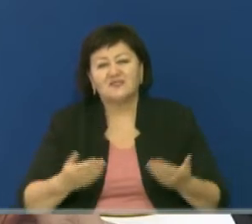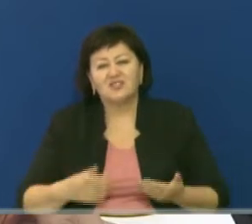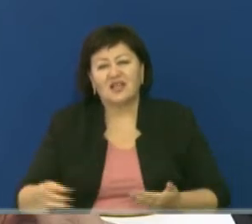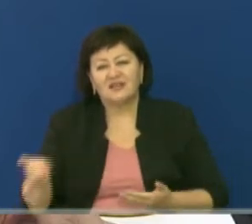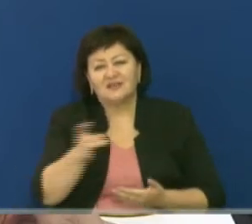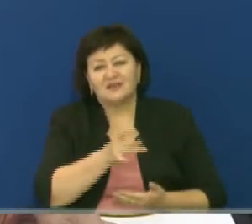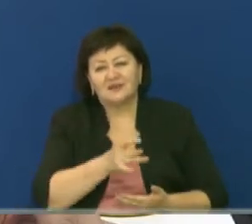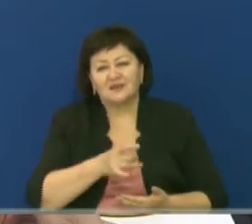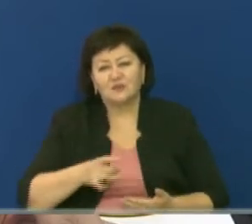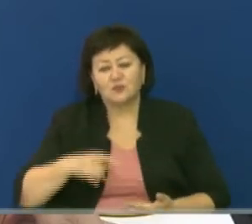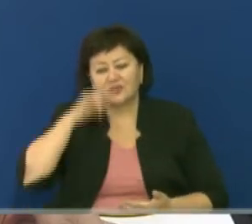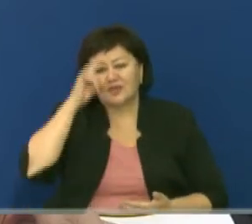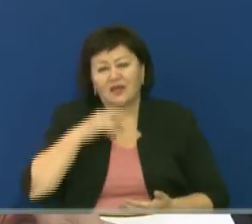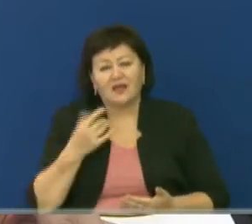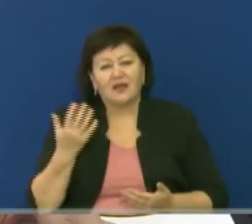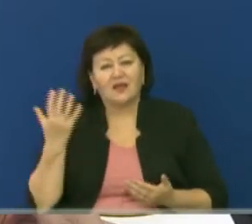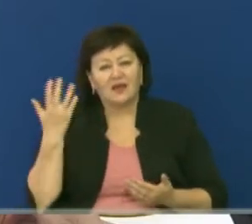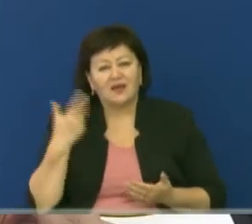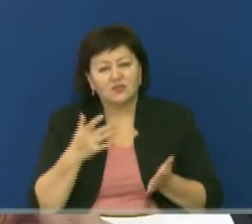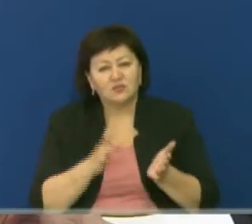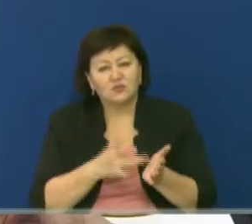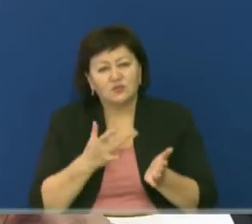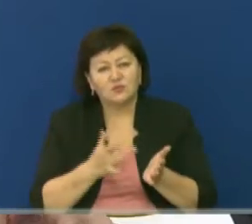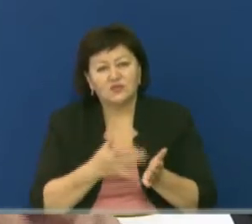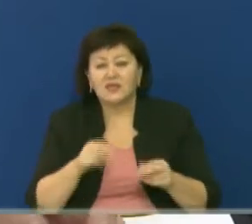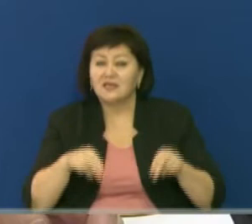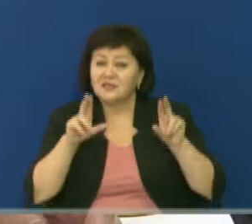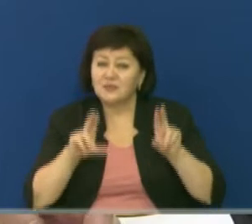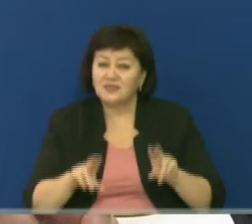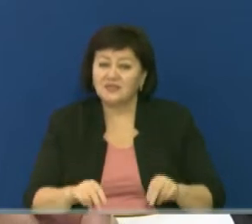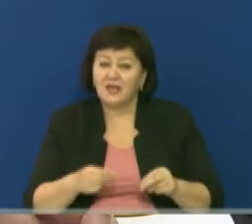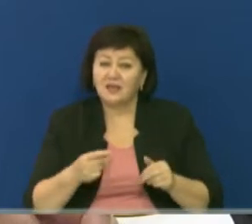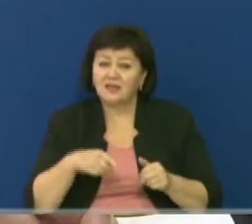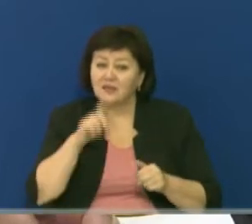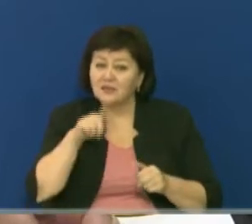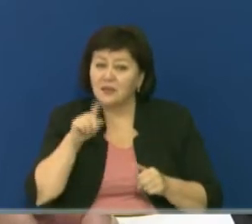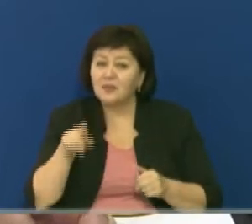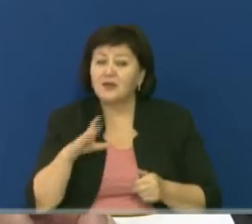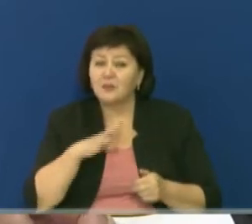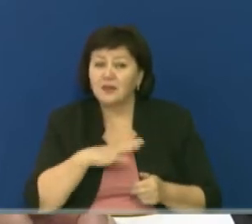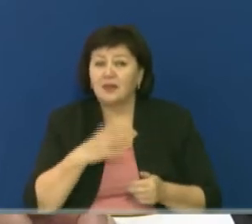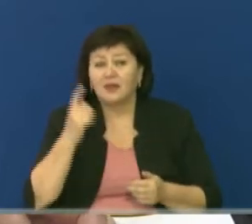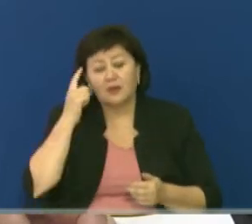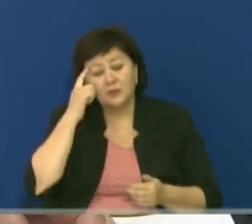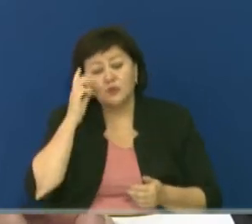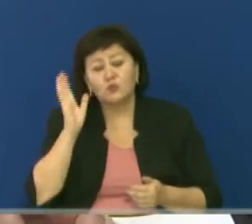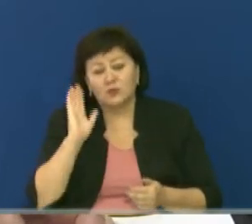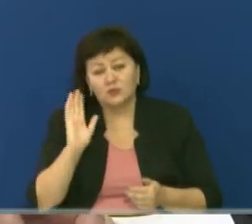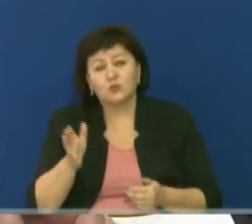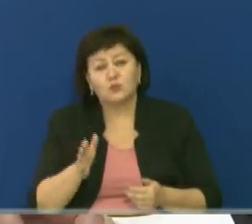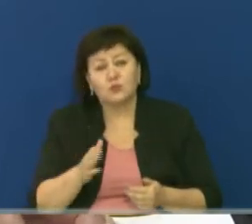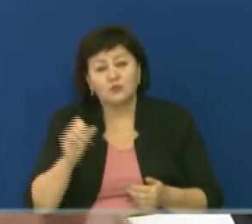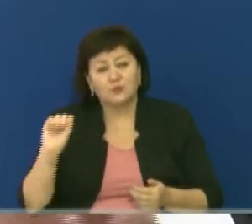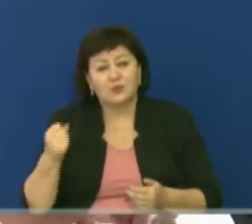номере – страница за страницей. Мы даже выпускали свои специальные номера, поэтому у нас была уверенность в том, что мы будем среди призеров этого